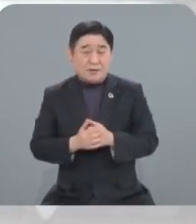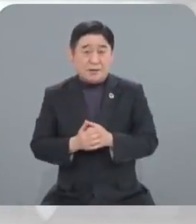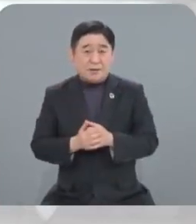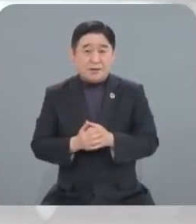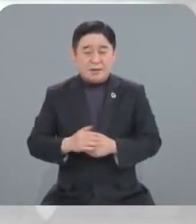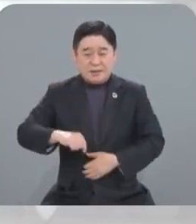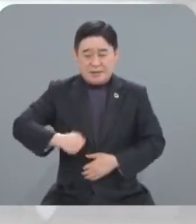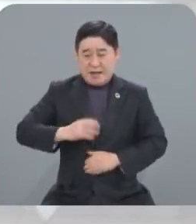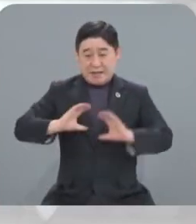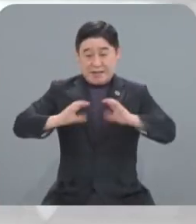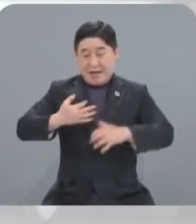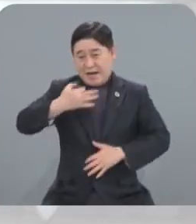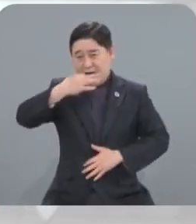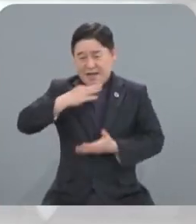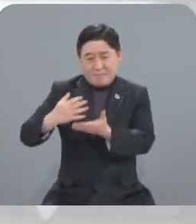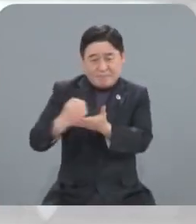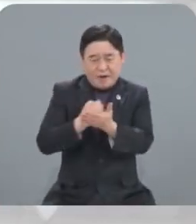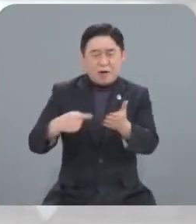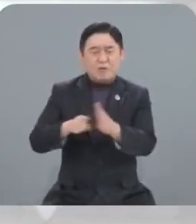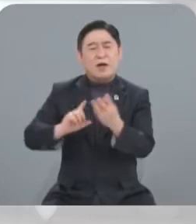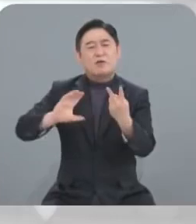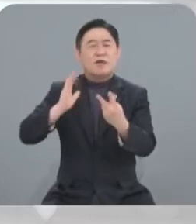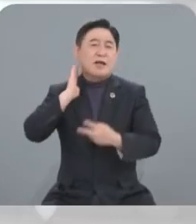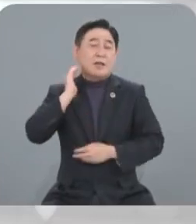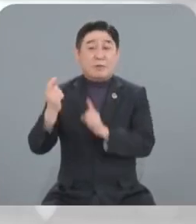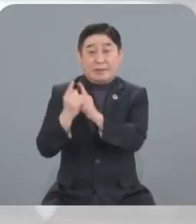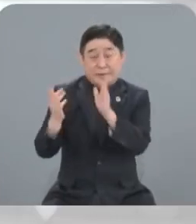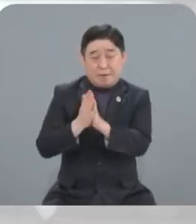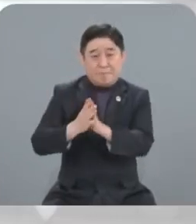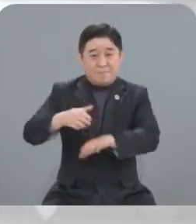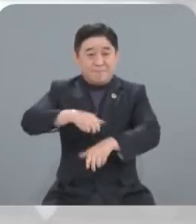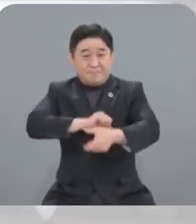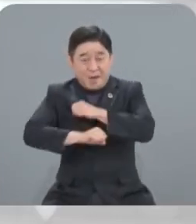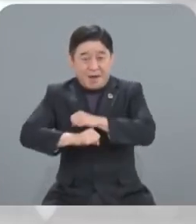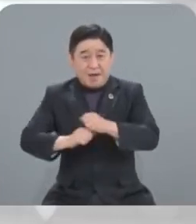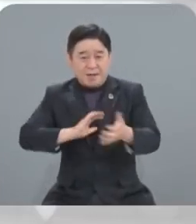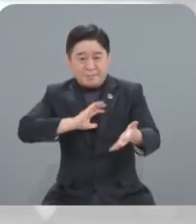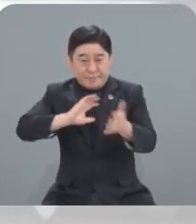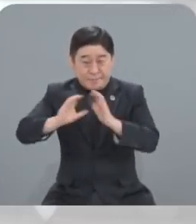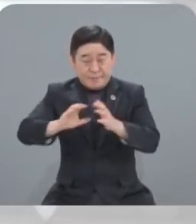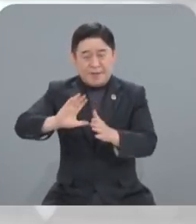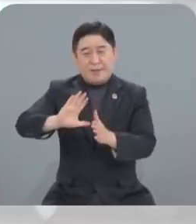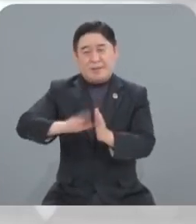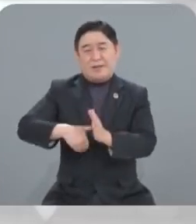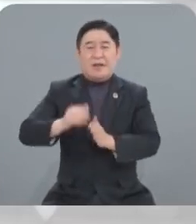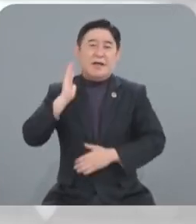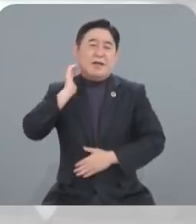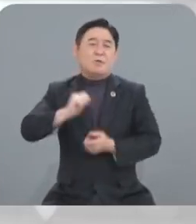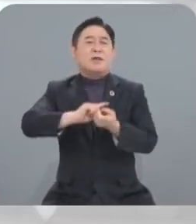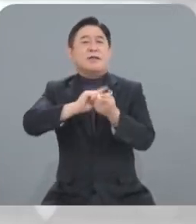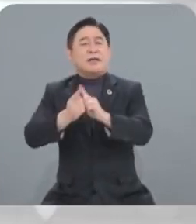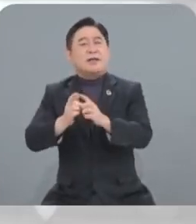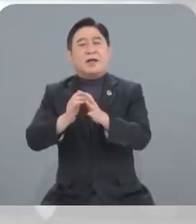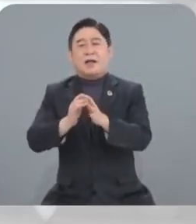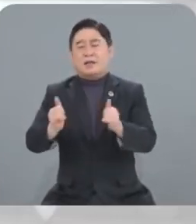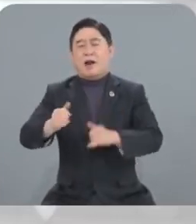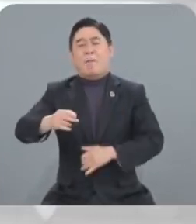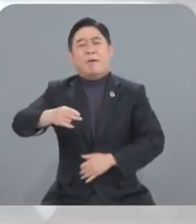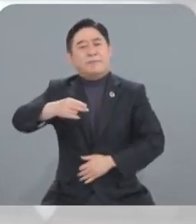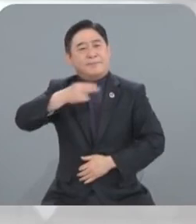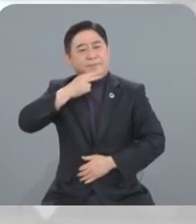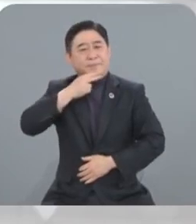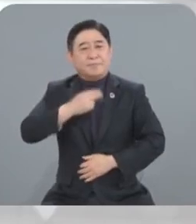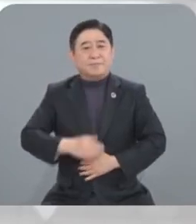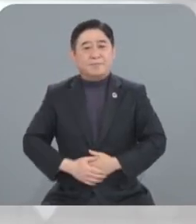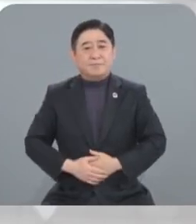자국의 e 위해 양국이 대통령이 직접 나서는 회담에서 대통령을 대신할 사람은 아무도